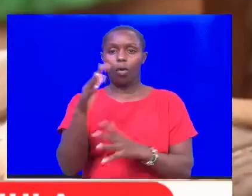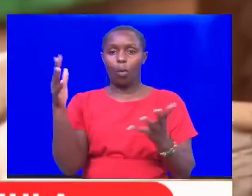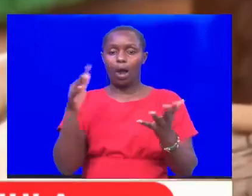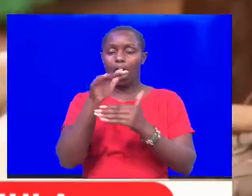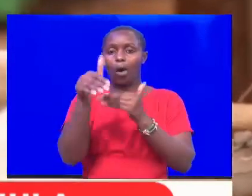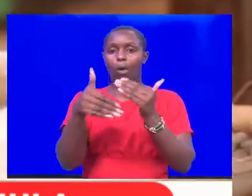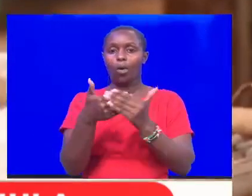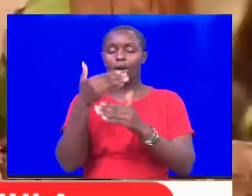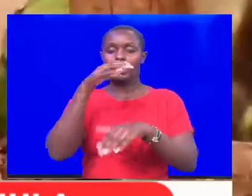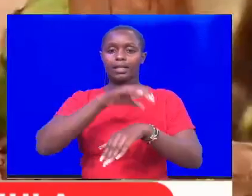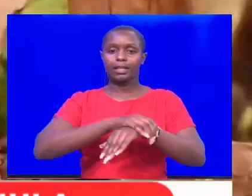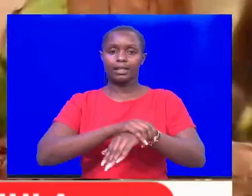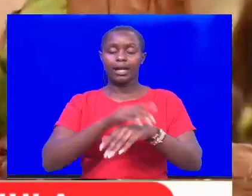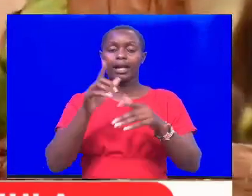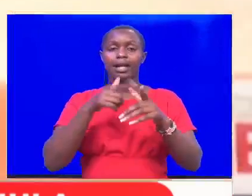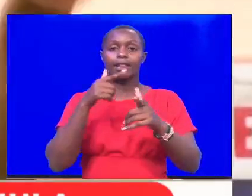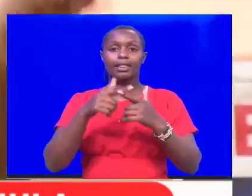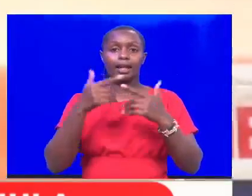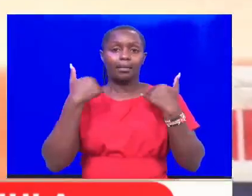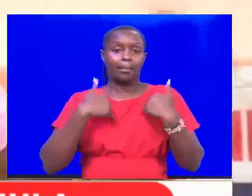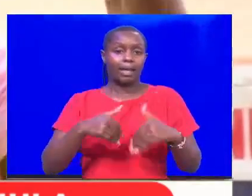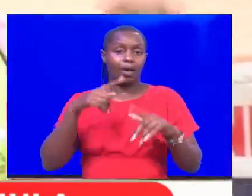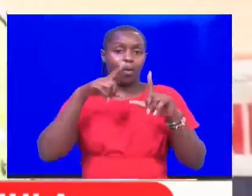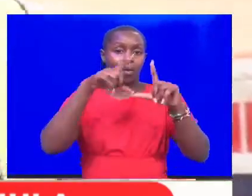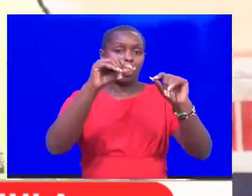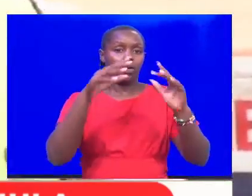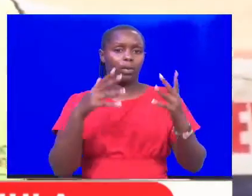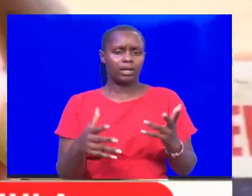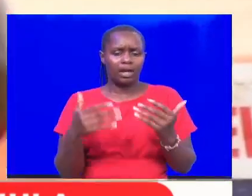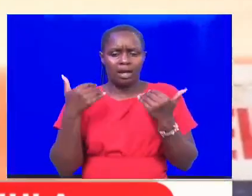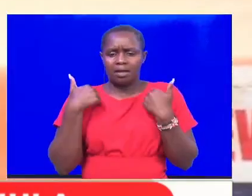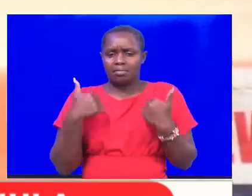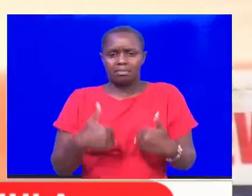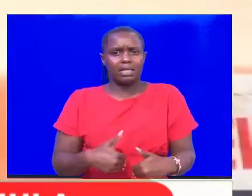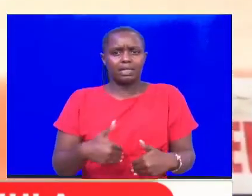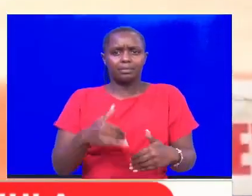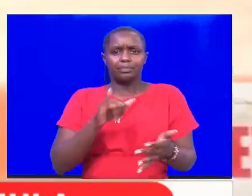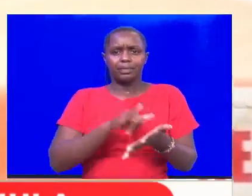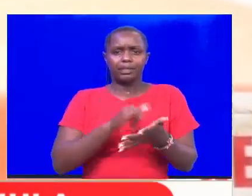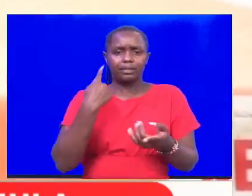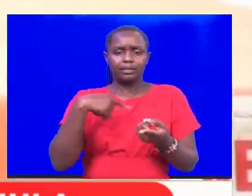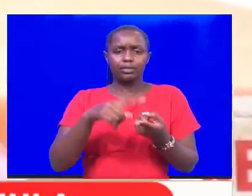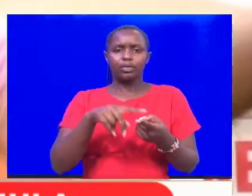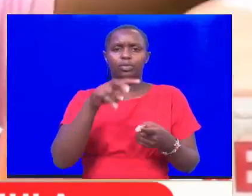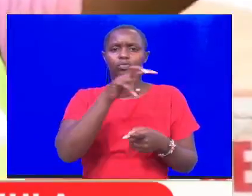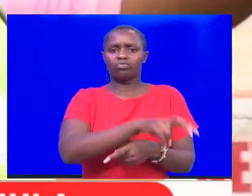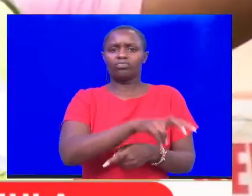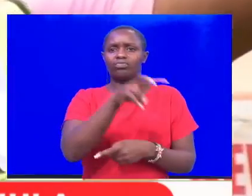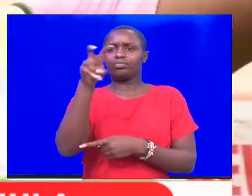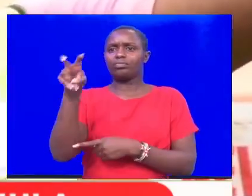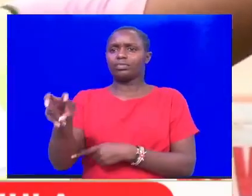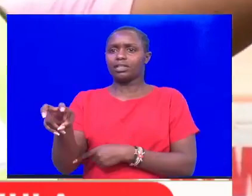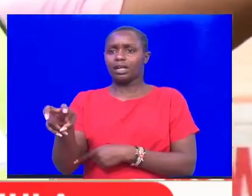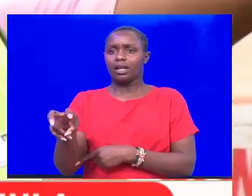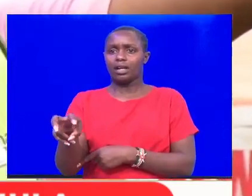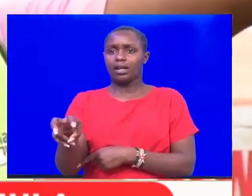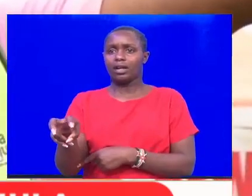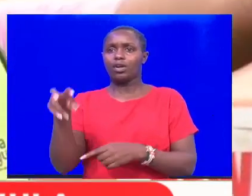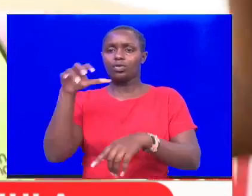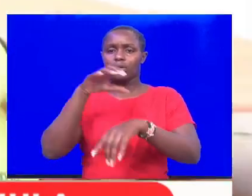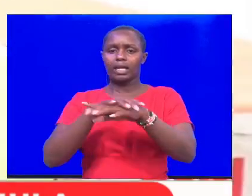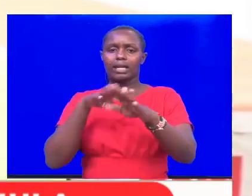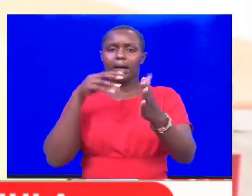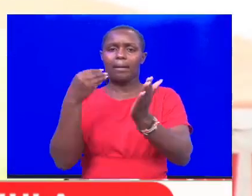anapata. Na mimi nikasema, mimi sio mtu wa kuruka tu kutoka huku kwenda kupewa vijipeni kidogo